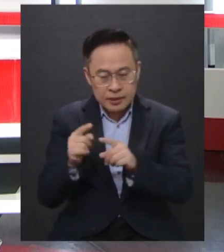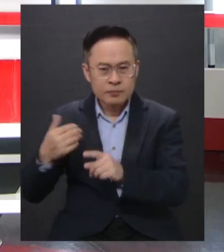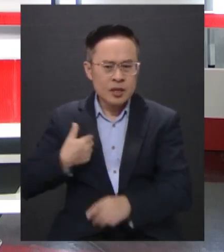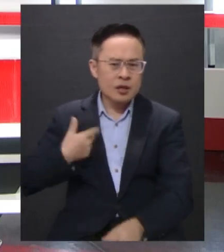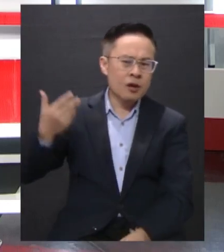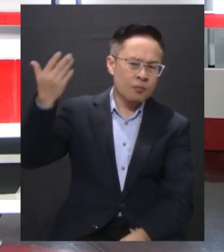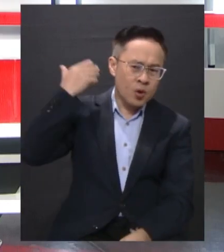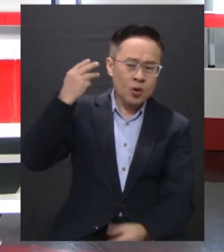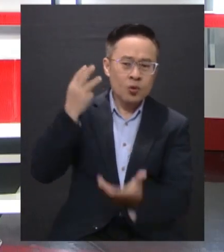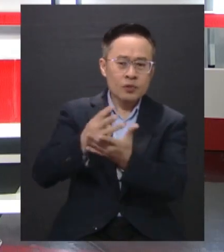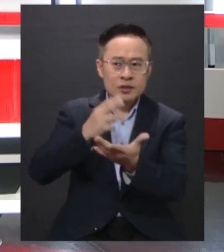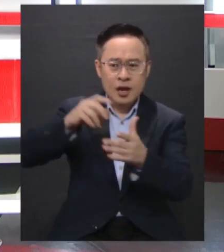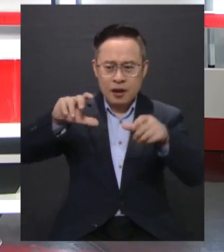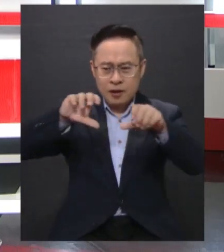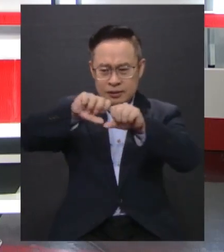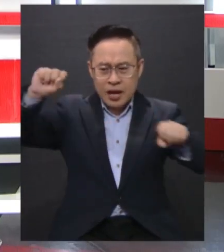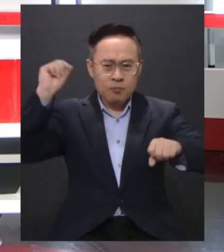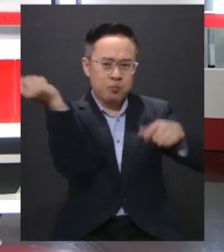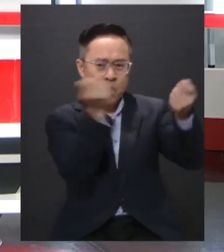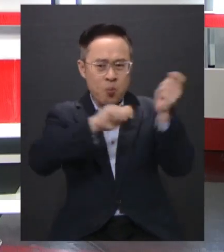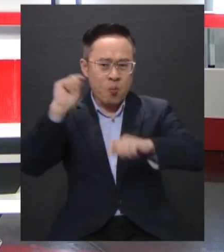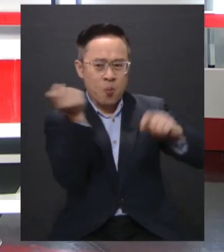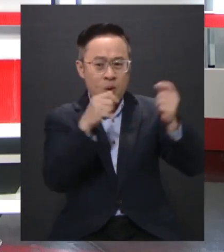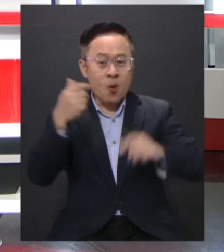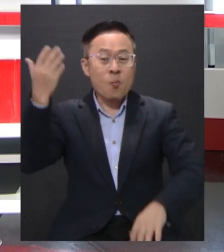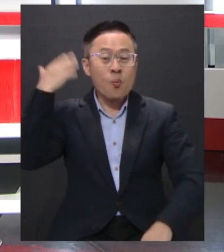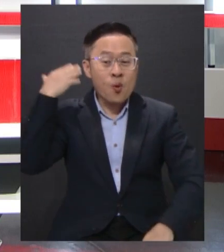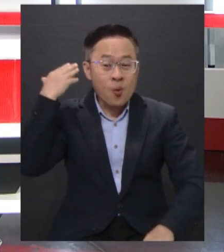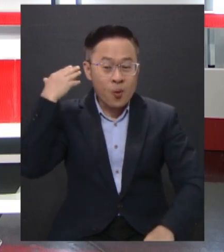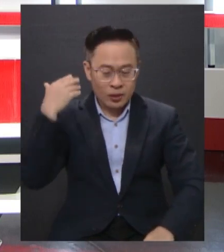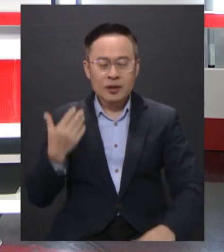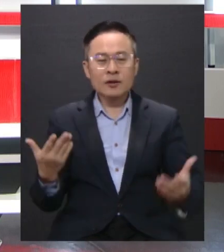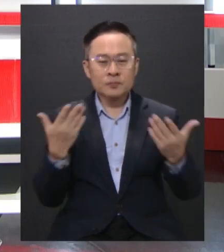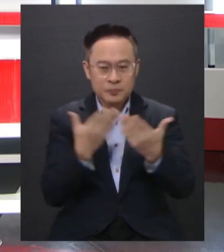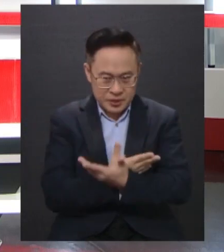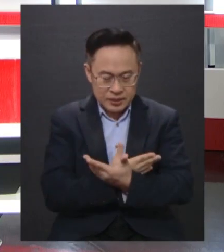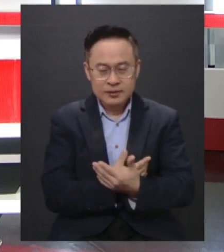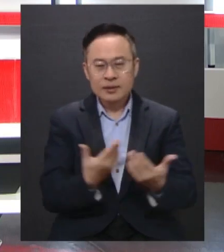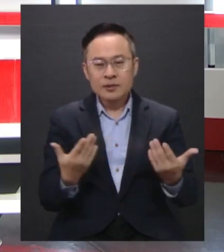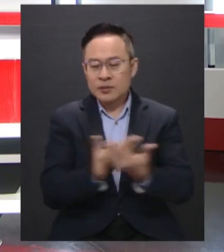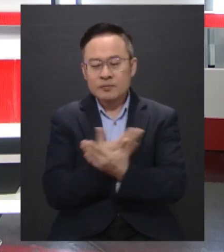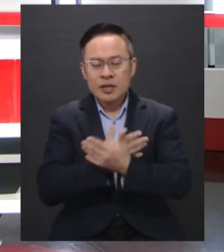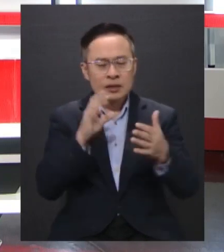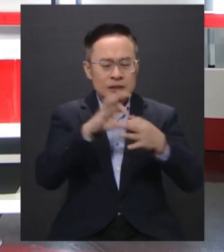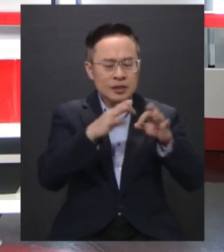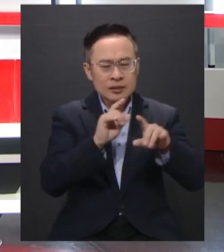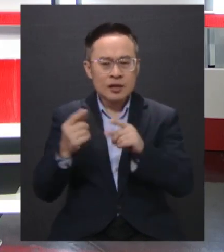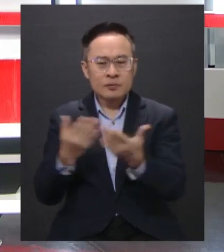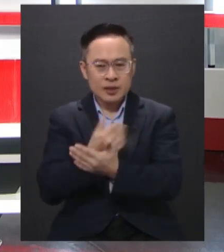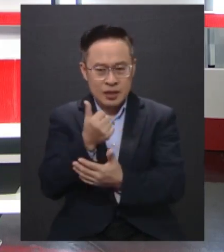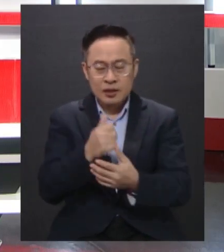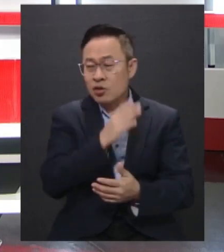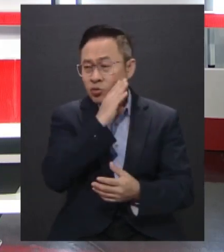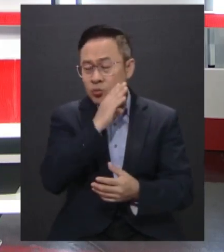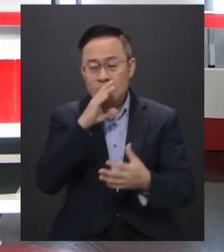ราเนี่ยกระบี่กระบองคุณก็มีหลายอย่างนะคะที่บรรจุเข้าไปในเรื่องของวิชาการสอนนะคะแต่ว่าถ้าหากว่ามวยเนี่ยได้เข้า